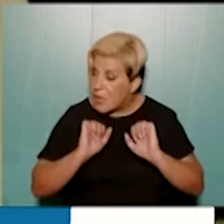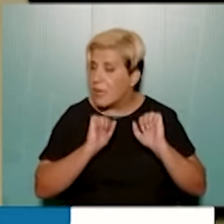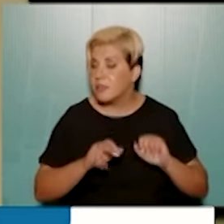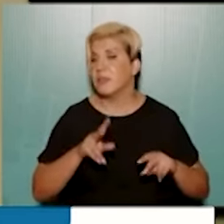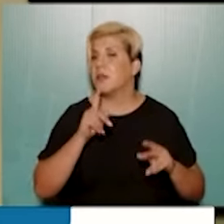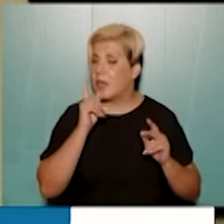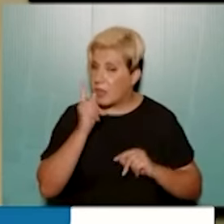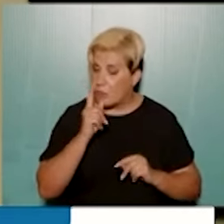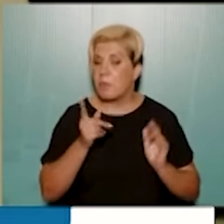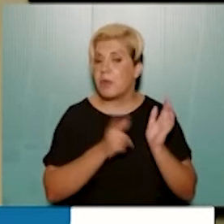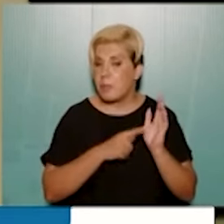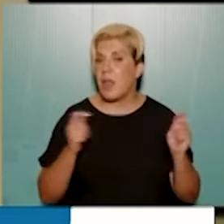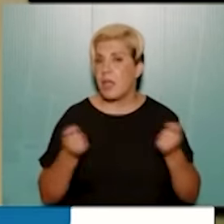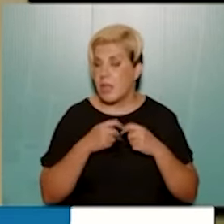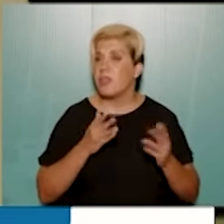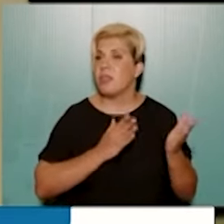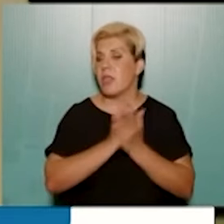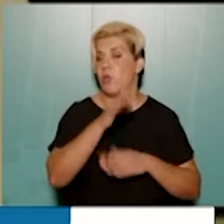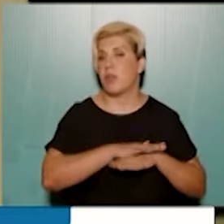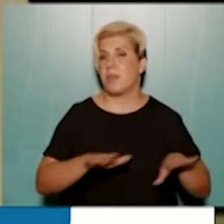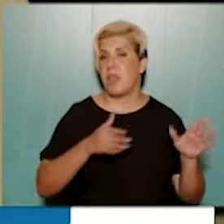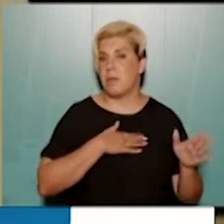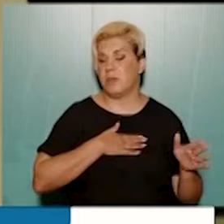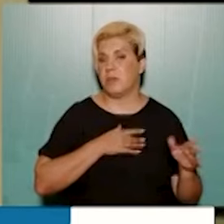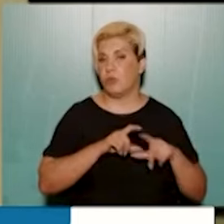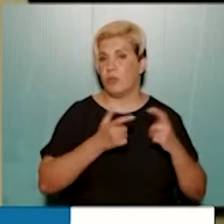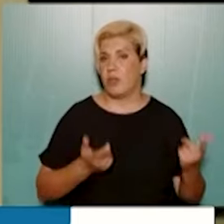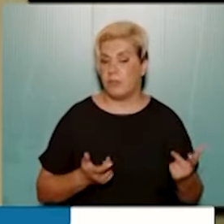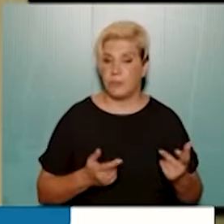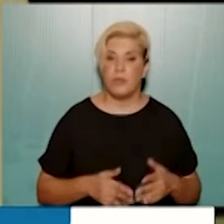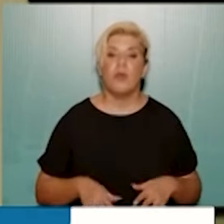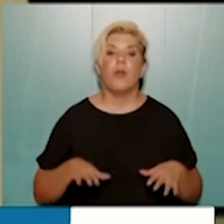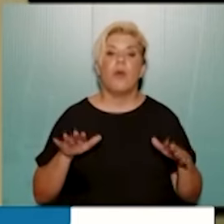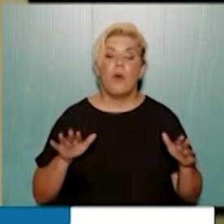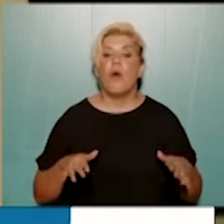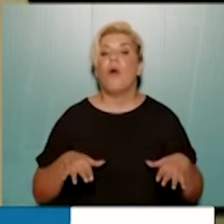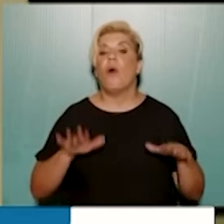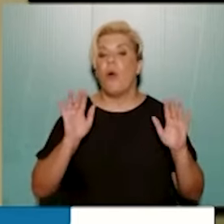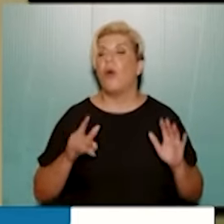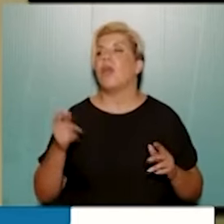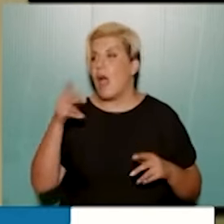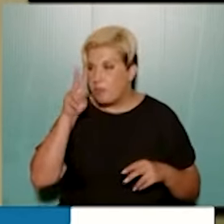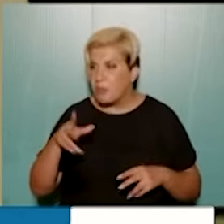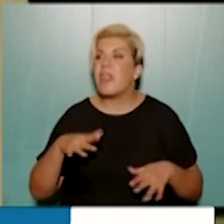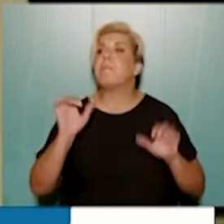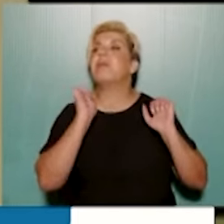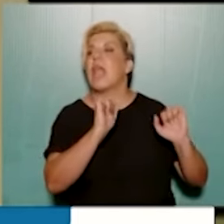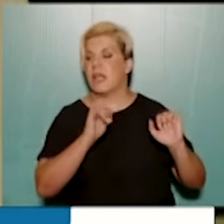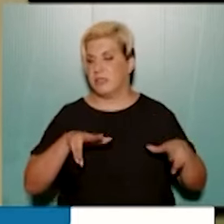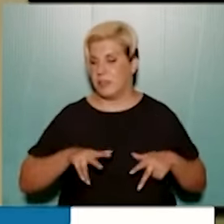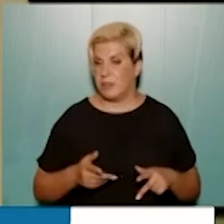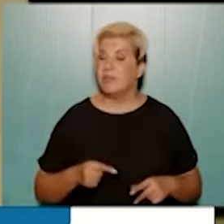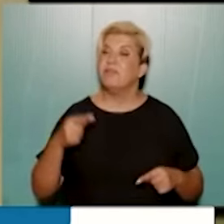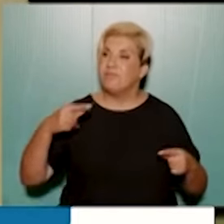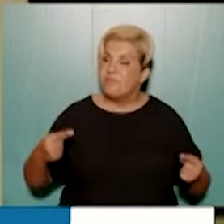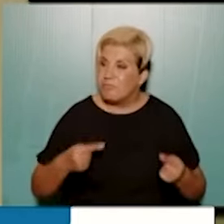κρίνουμε ότι αυτό πρέπει να γίνει, είναι δίκαιο για τα παιδιά μας και για τα σχολεία. Όχι, δεν θεωρούμε ότι πιέζεται την κυβέρνηση. Κινητοποιείτε τους